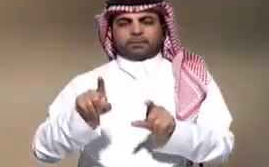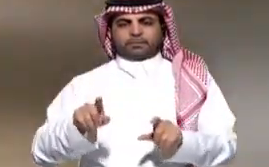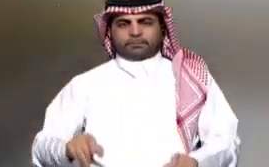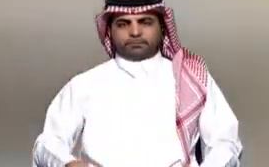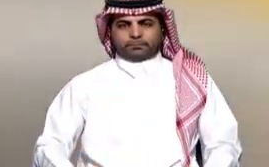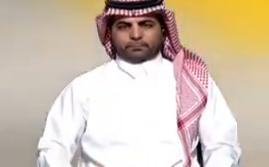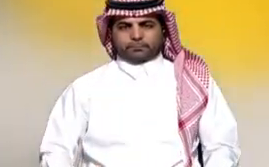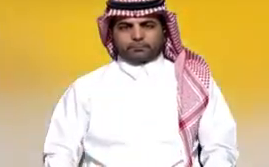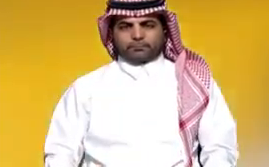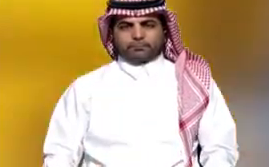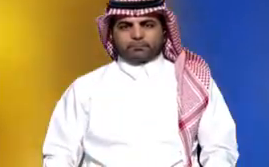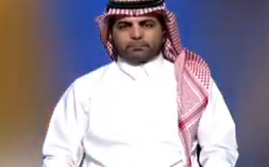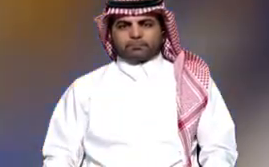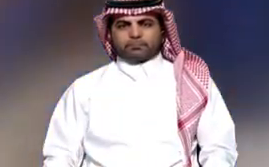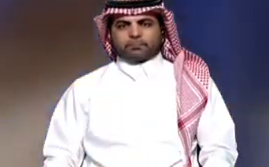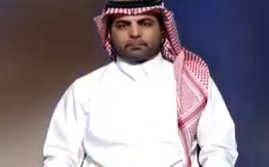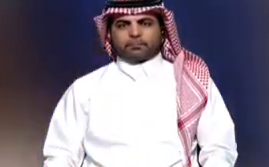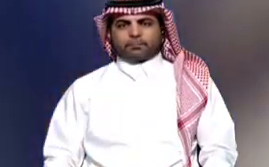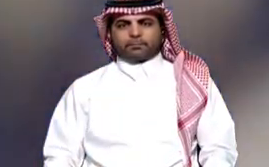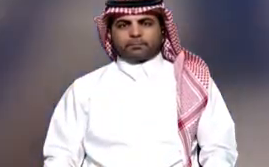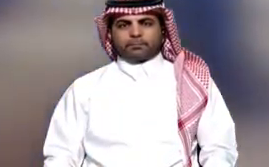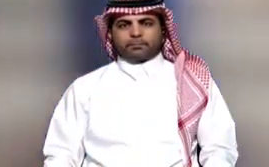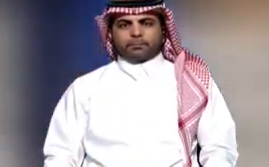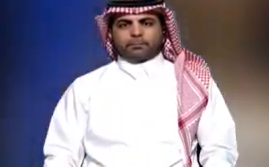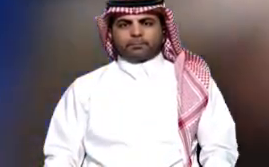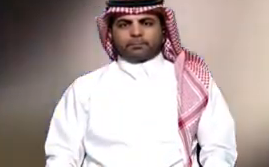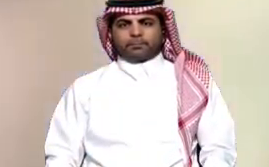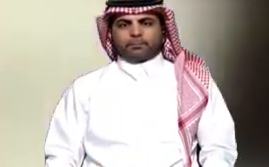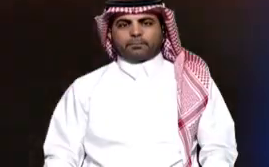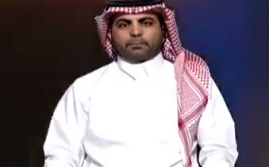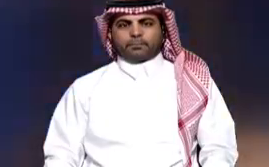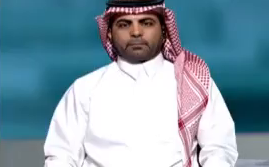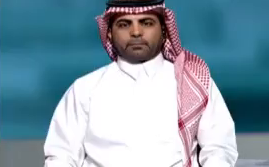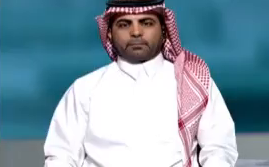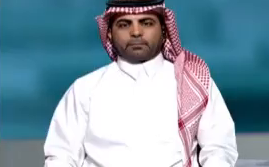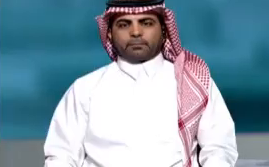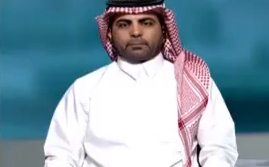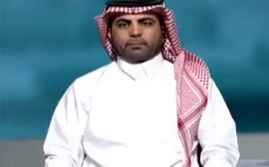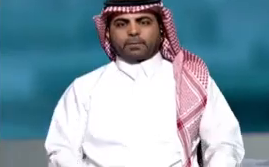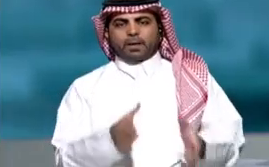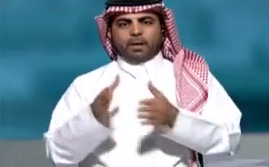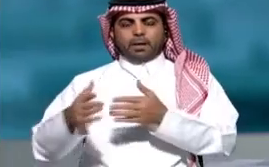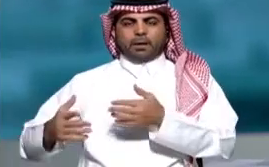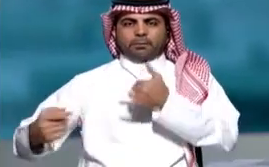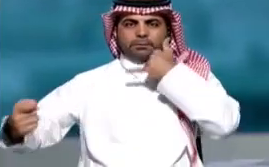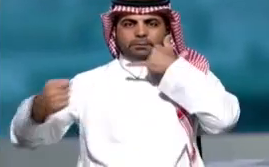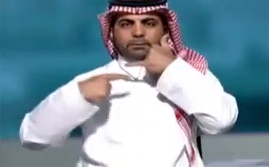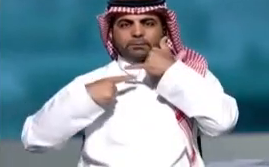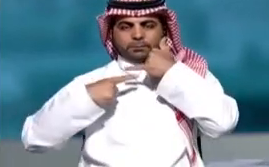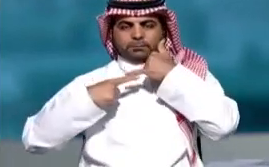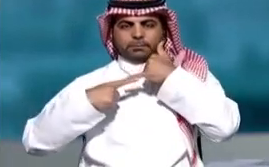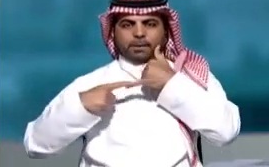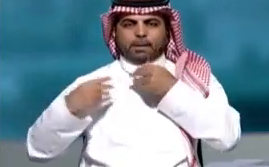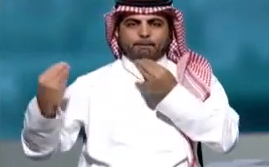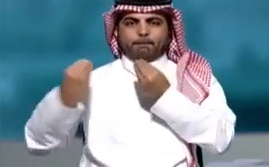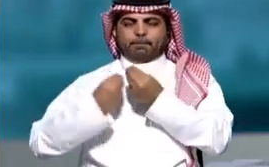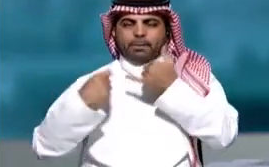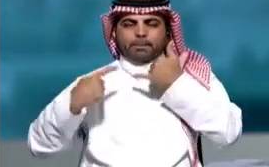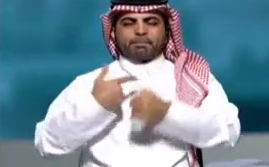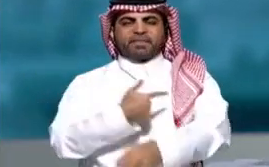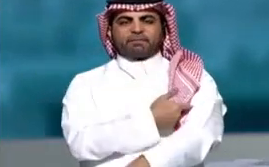الإنترنت. وينضم إلينا من مستشفى بريد